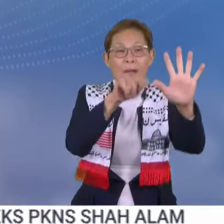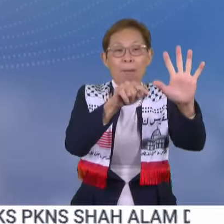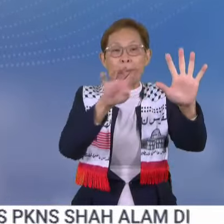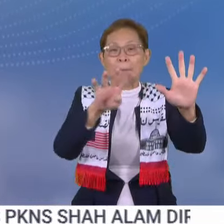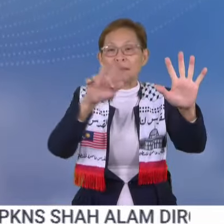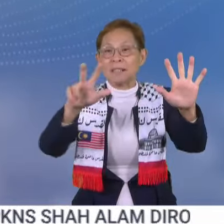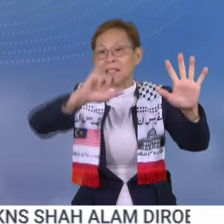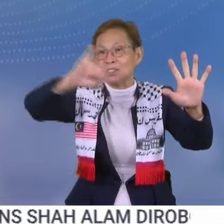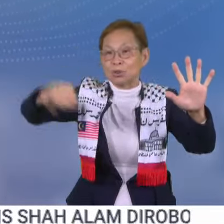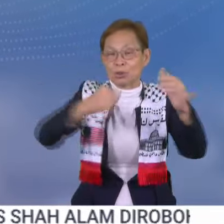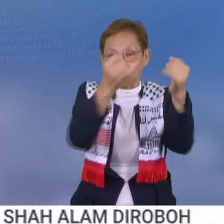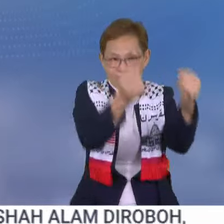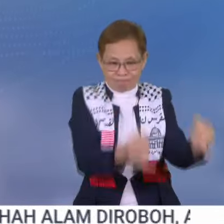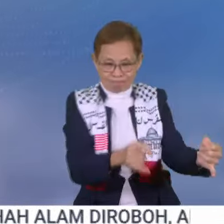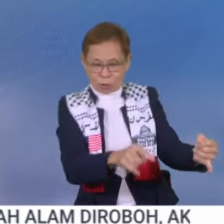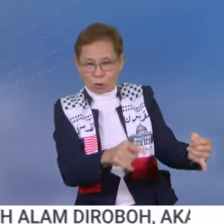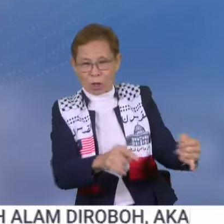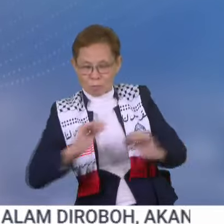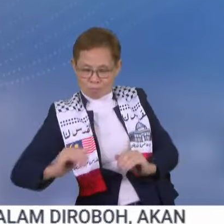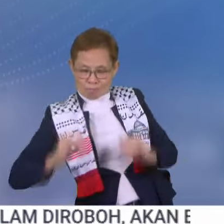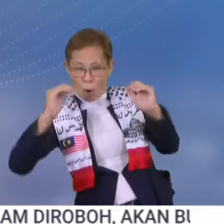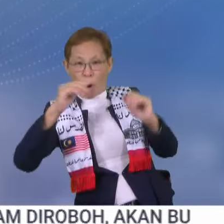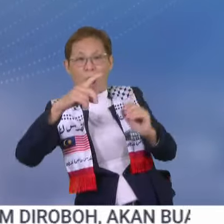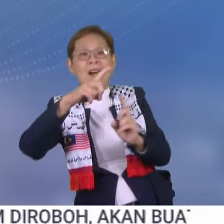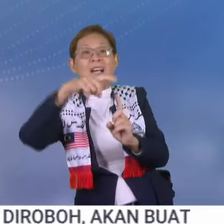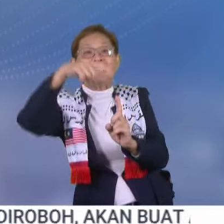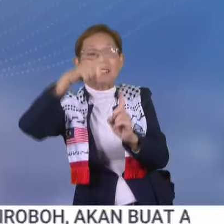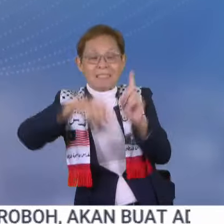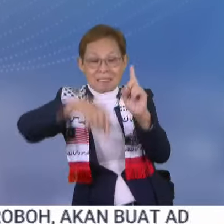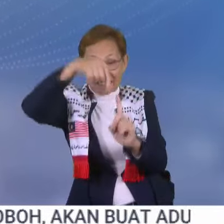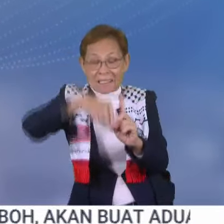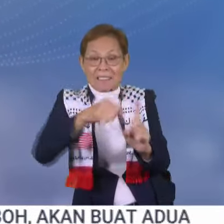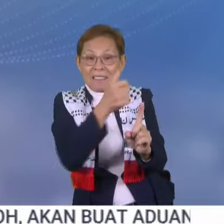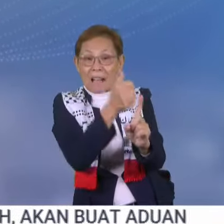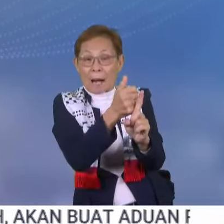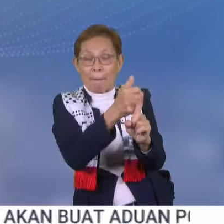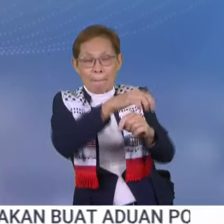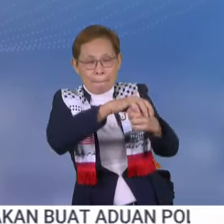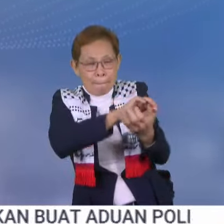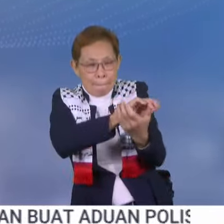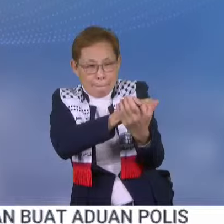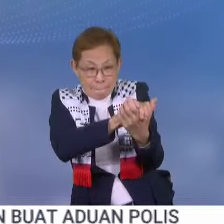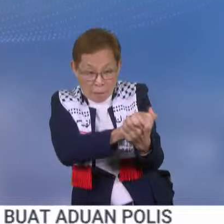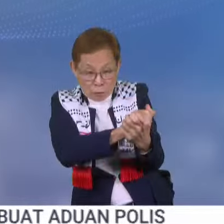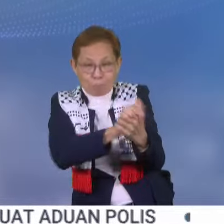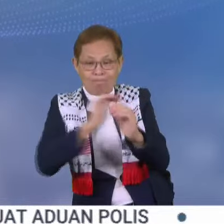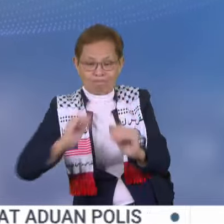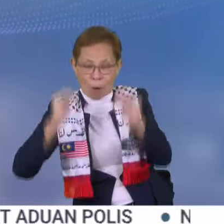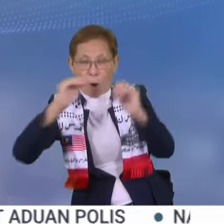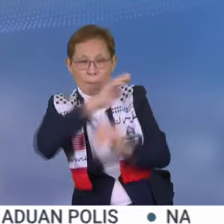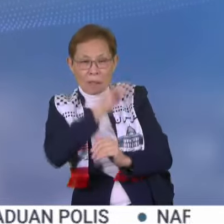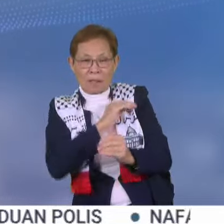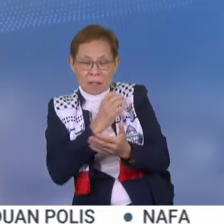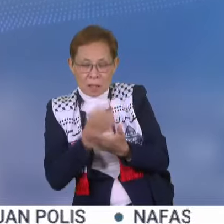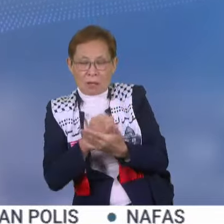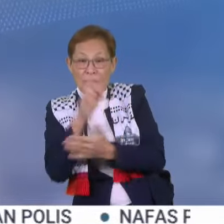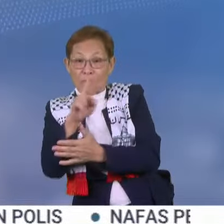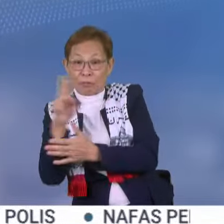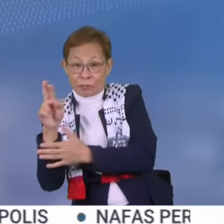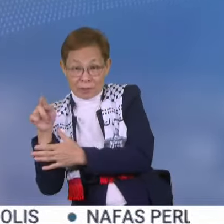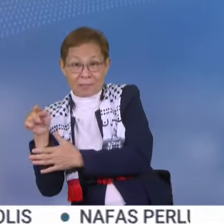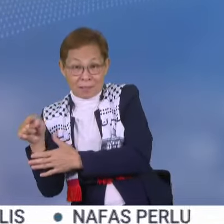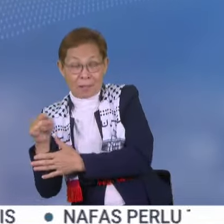5.43 juta individu telah mengemaskini data masing-masing dalam pangkalan data utama padu. Menteri Ekonomi Rafizi